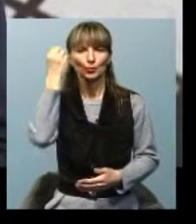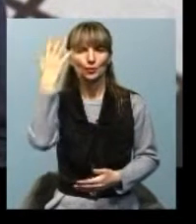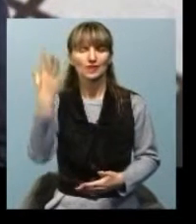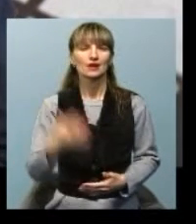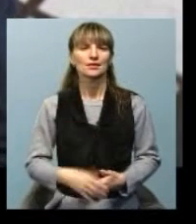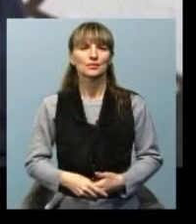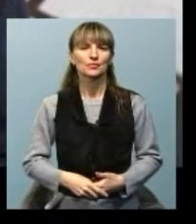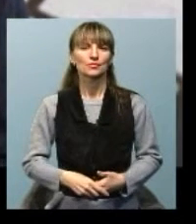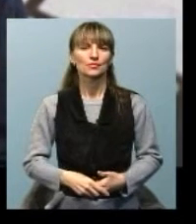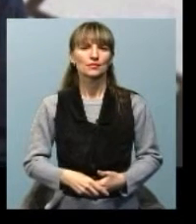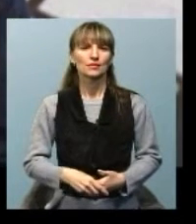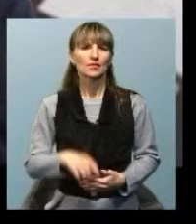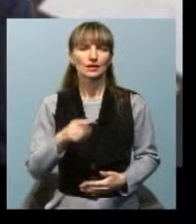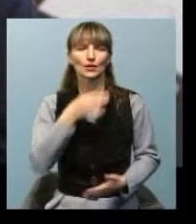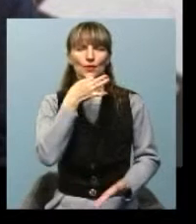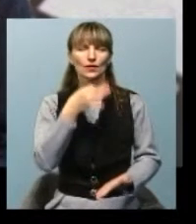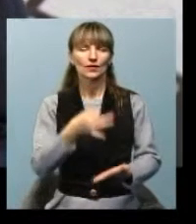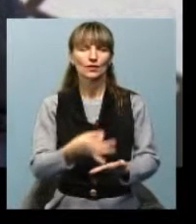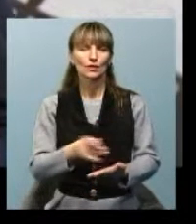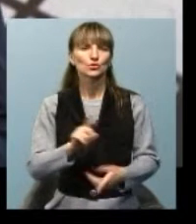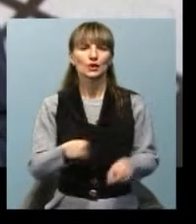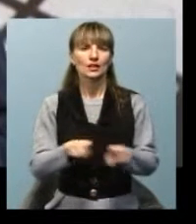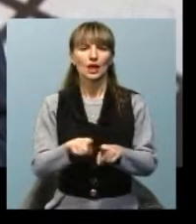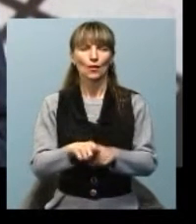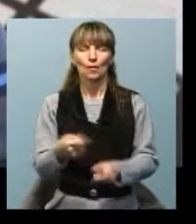Пластилин. Они ответят, что такое пластилин.